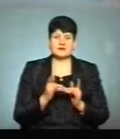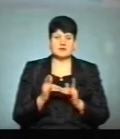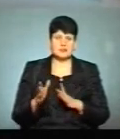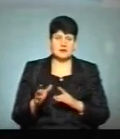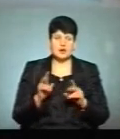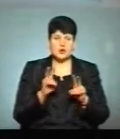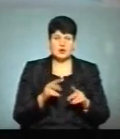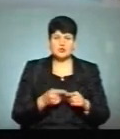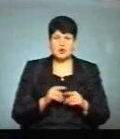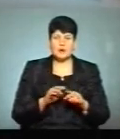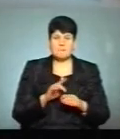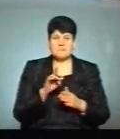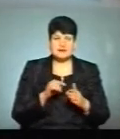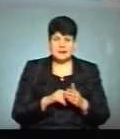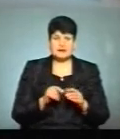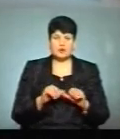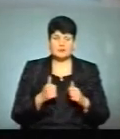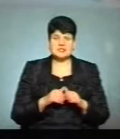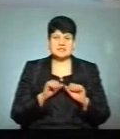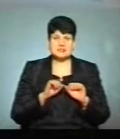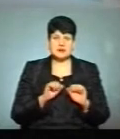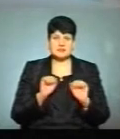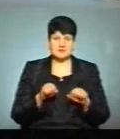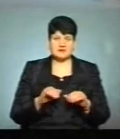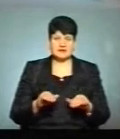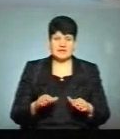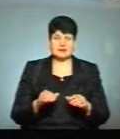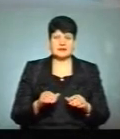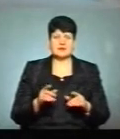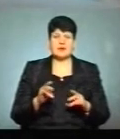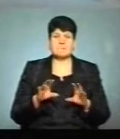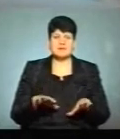розгляд цього питання на комісії захисту прав дітей за місцем їхнього проживання.